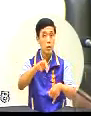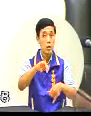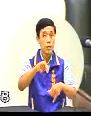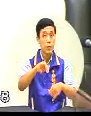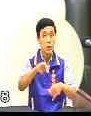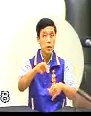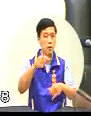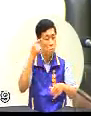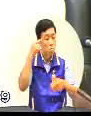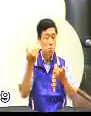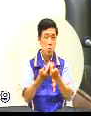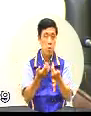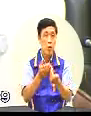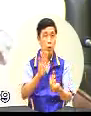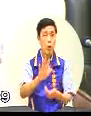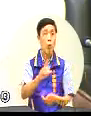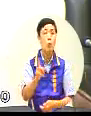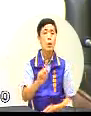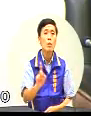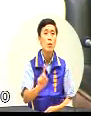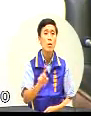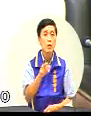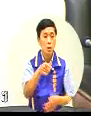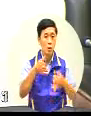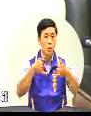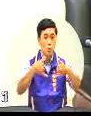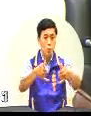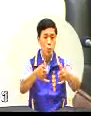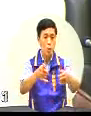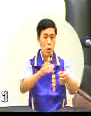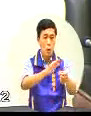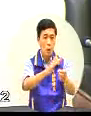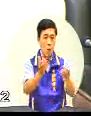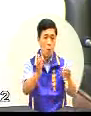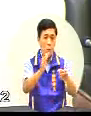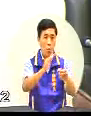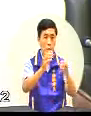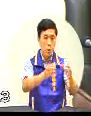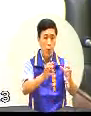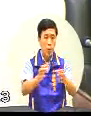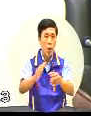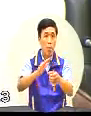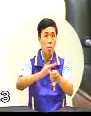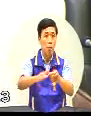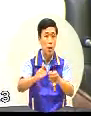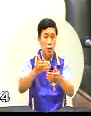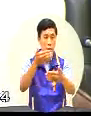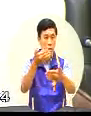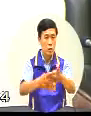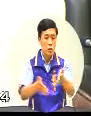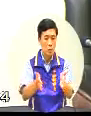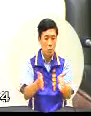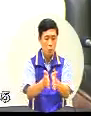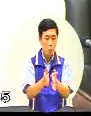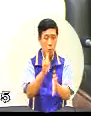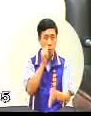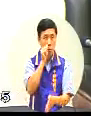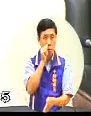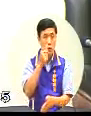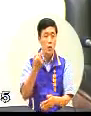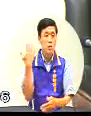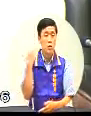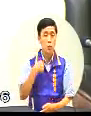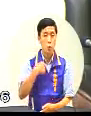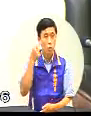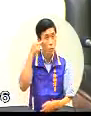大的反对，因为那个几乎把整个道路都占完了，那剩下一小段，所以当时我没有反对。那我也很感谢我